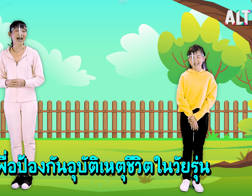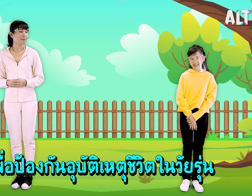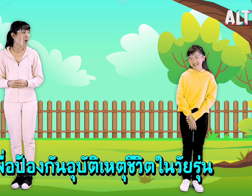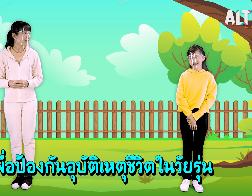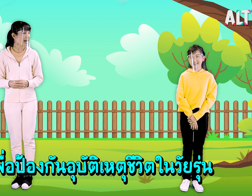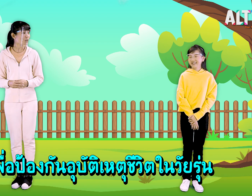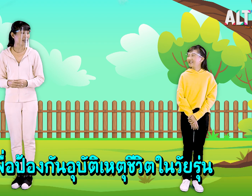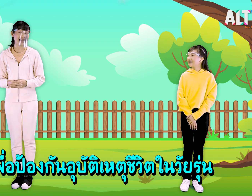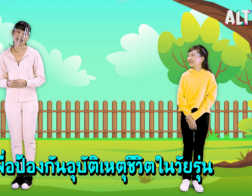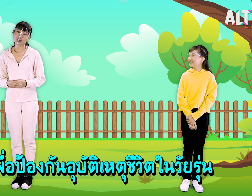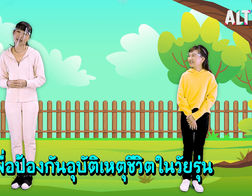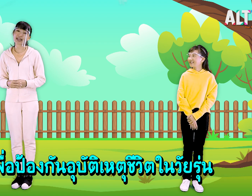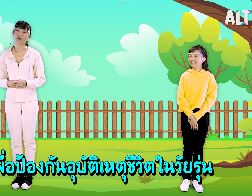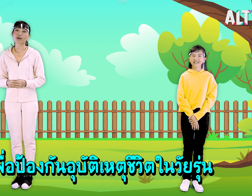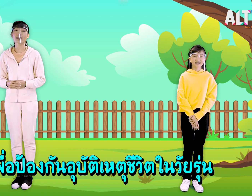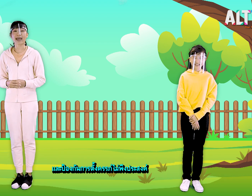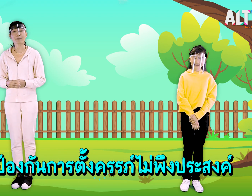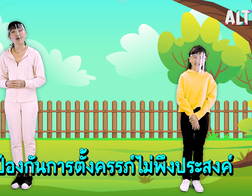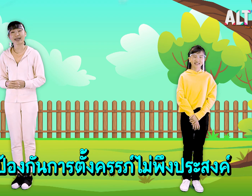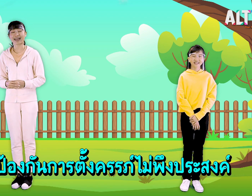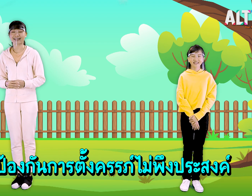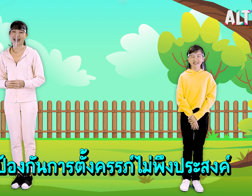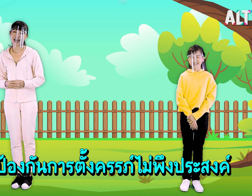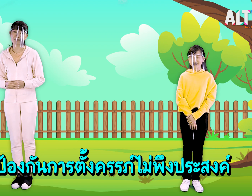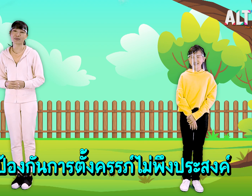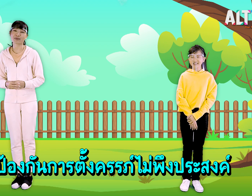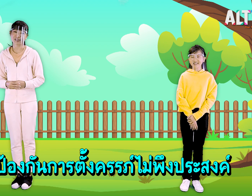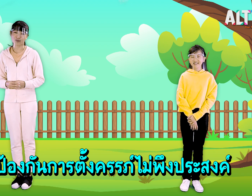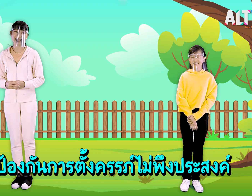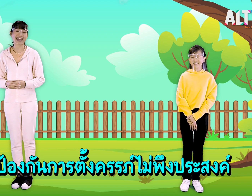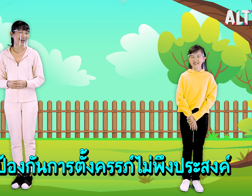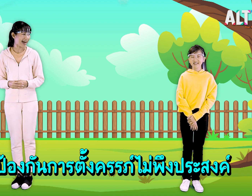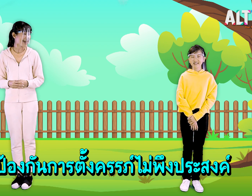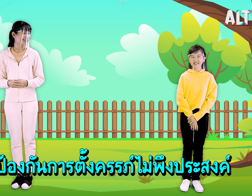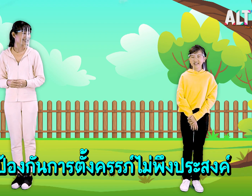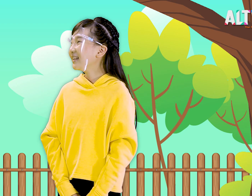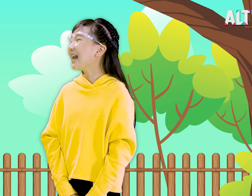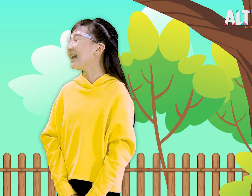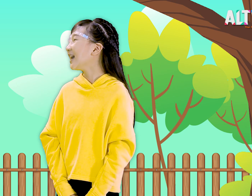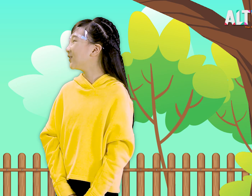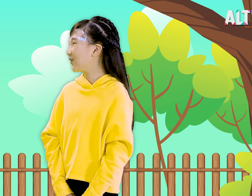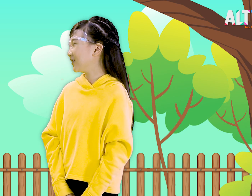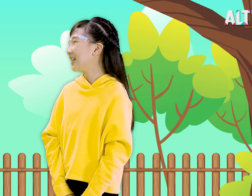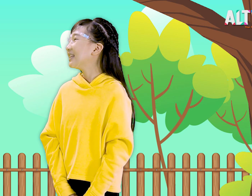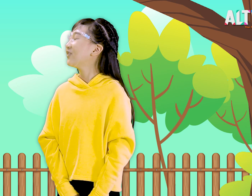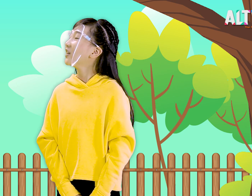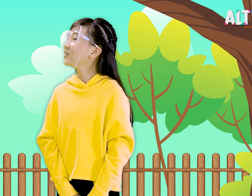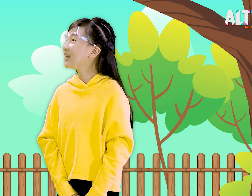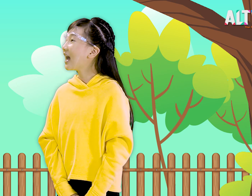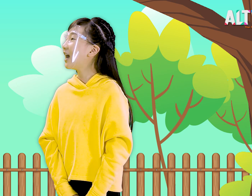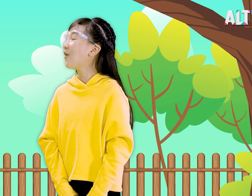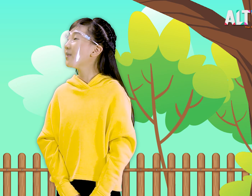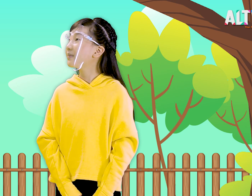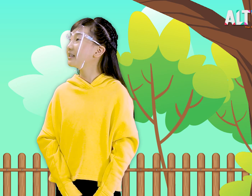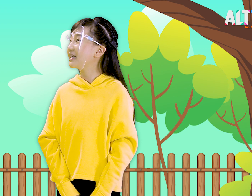เพื่อป้องกันอุบัติเหตุชีวิตในวัยรุ่นและป้องกันการตั้งครรภ์ไม่พึงประสงค์ยังไงล่ะคะ ได้ค่ะครูฝนแต่เฟย์รู้